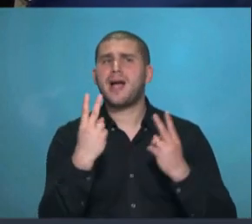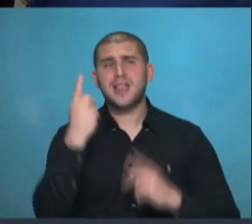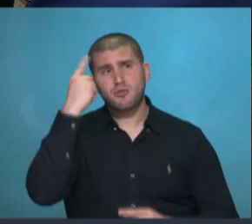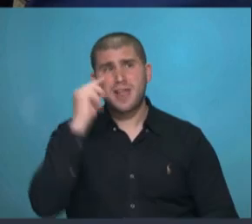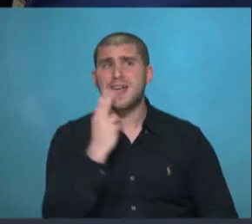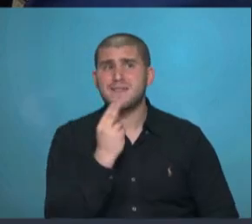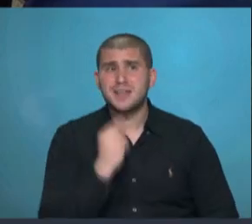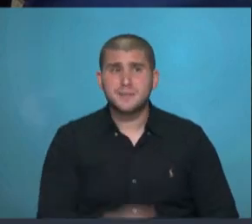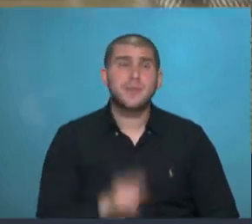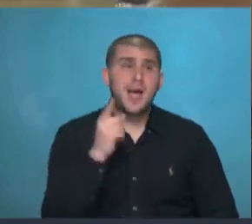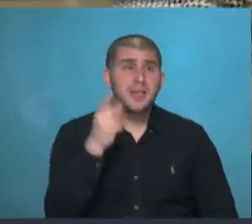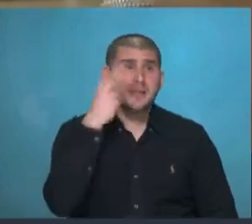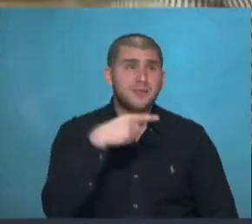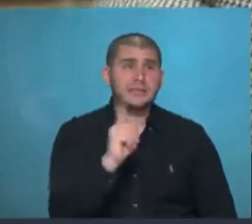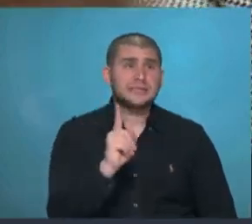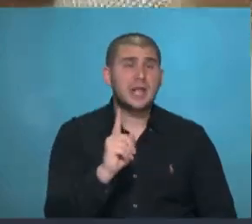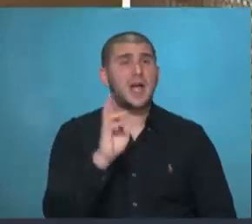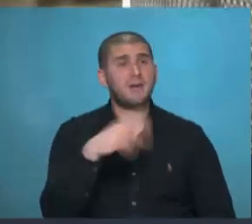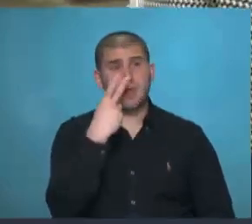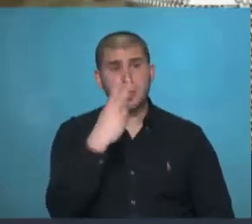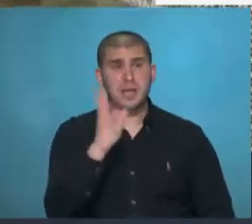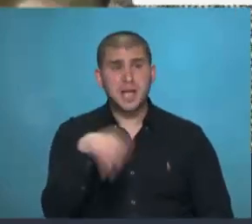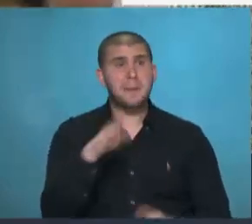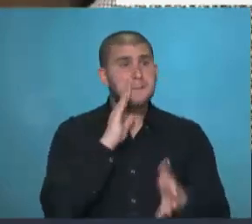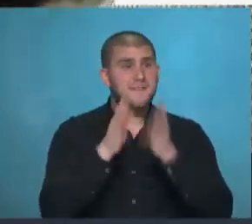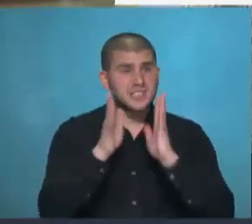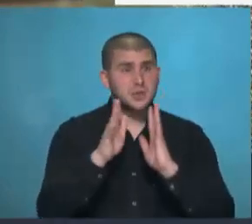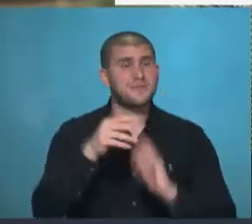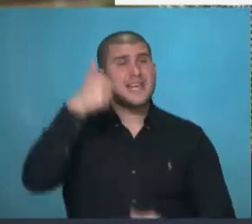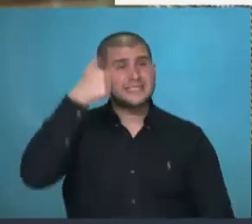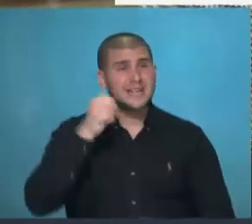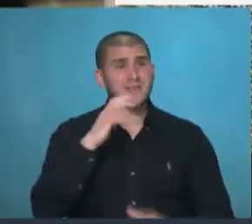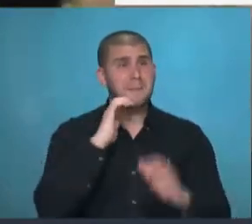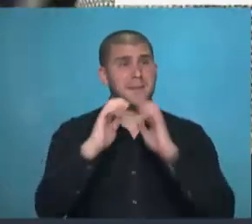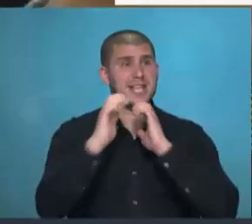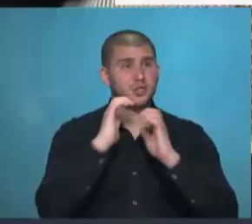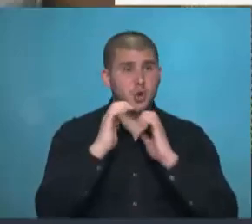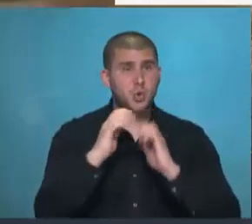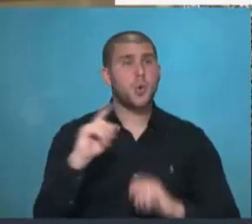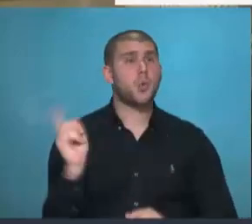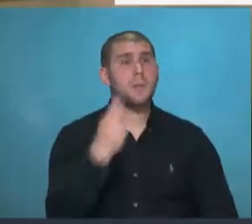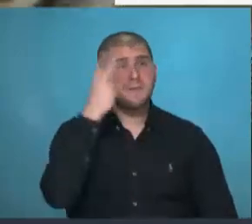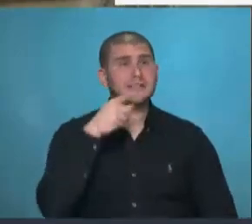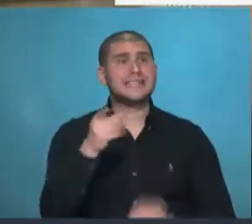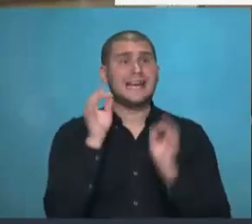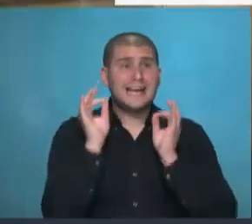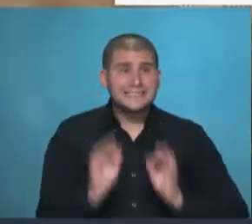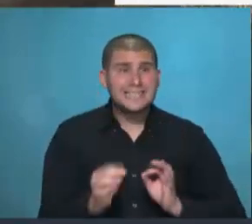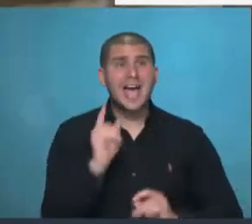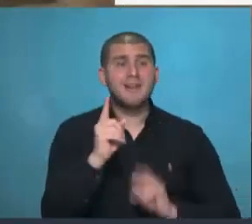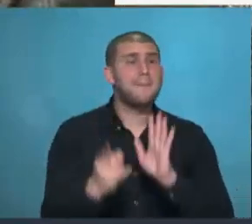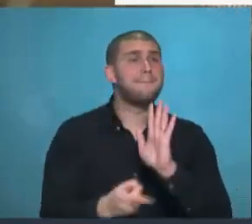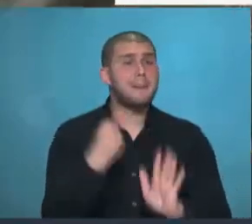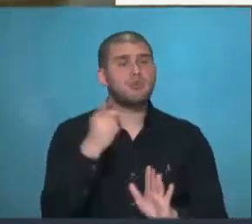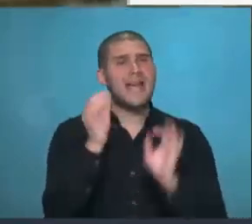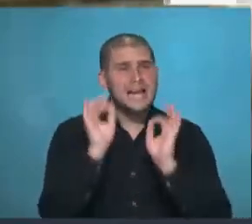אבל אולי כדאי לחשוב על העברית. אתם תבינו שזה לא גימיק. וגם אפשר לראות את זה גם בפייסבוק ובאינסטגרם ובתקשורת. כולם מבינים שזה רציני, אבל זה פעם ראשונה